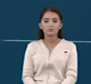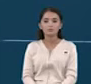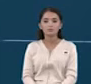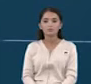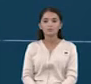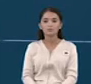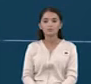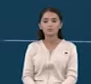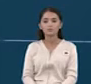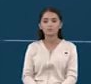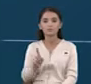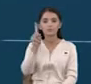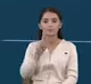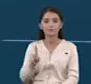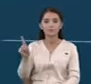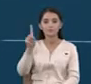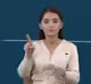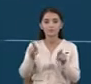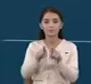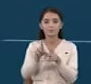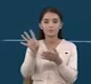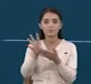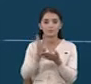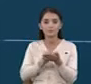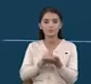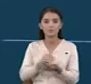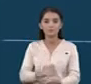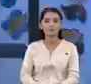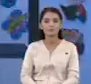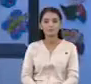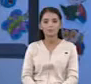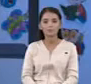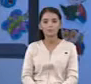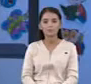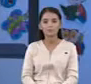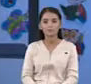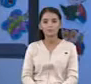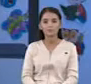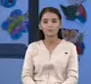Не отрывая руки, напишем букву Т.